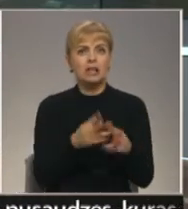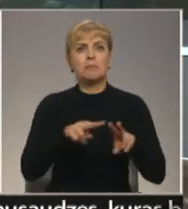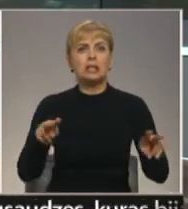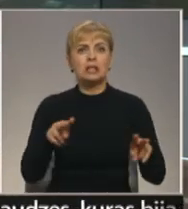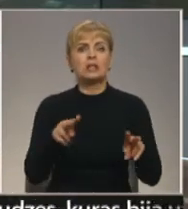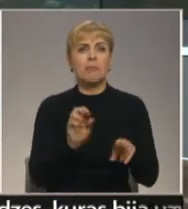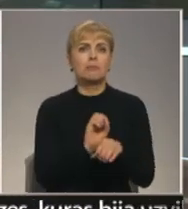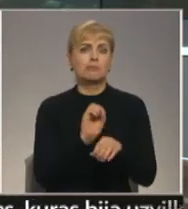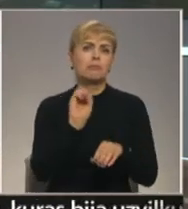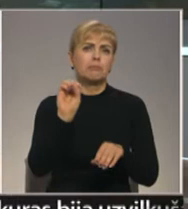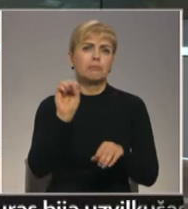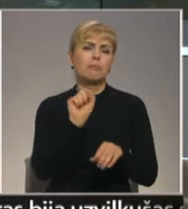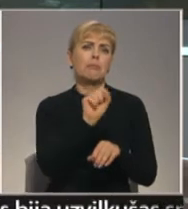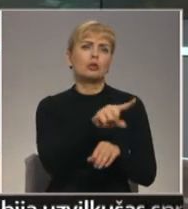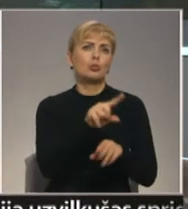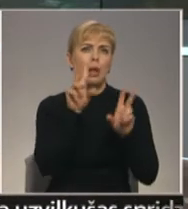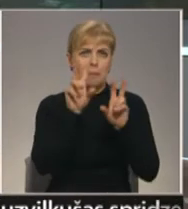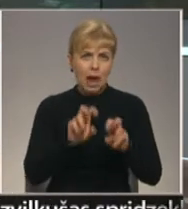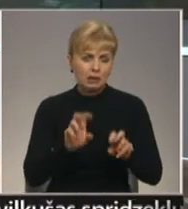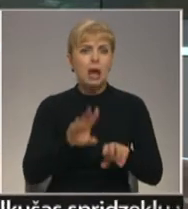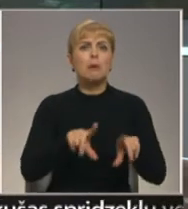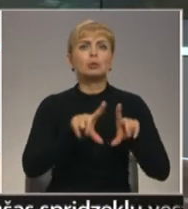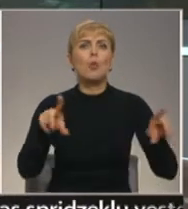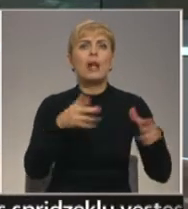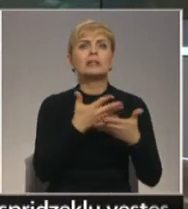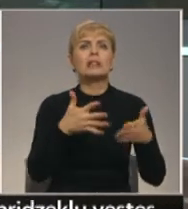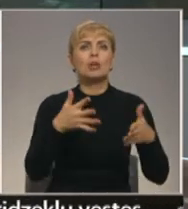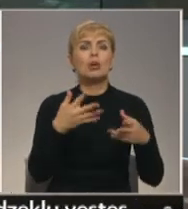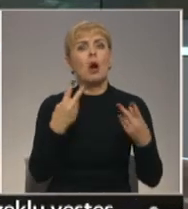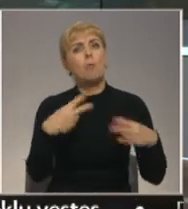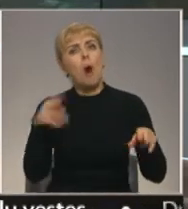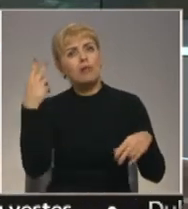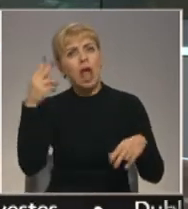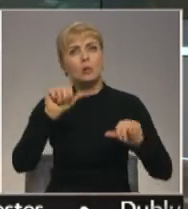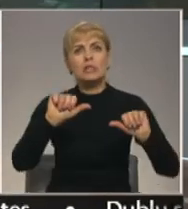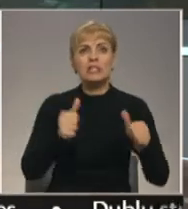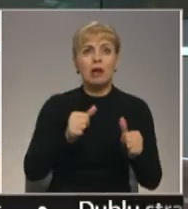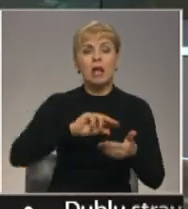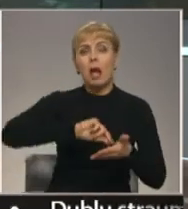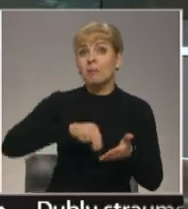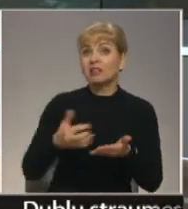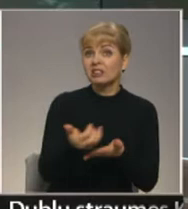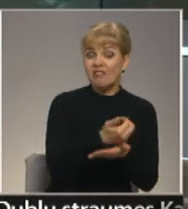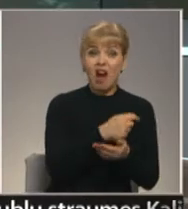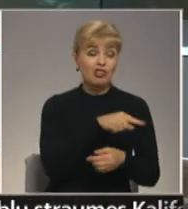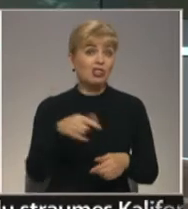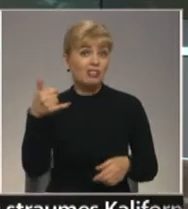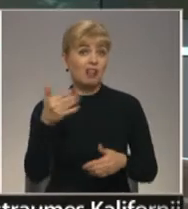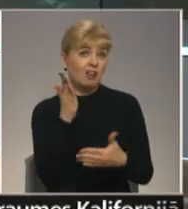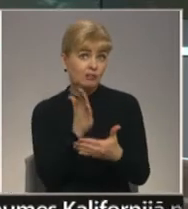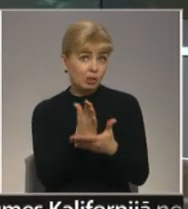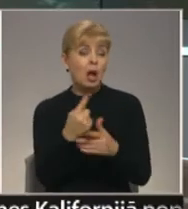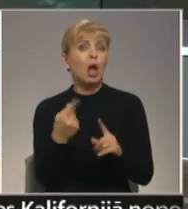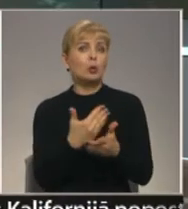Parakstu vākšana līdz janvāra vidum turpināsies ne tikai Nīcas, bet arī Rucavas novadā, kura iedzīvotājiem šī izglītības iestāde